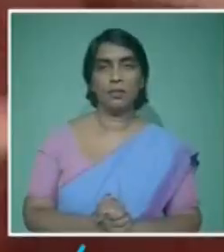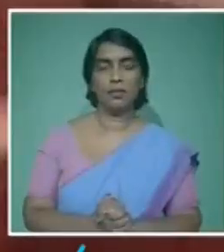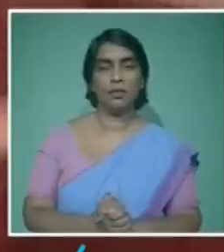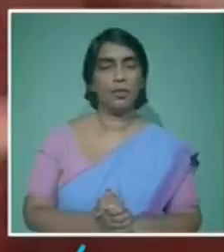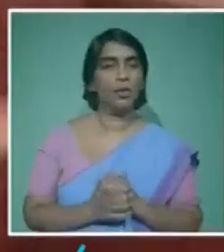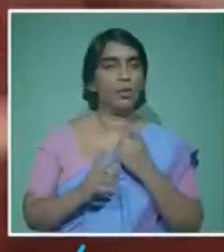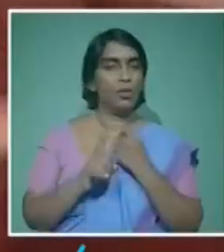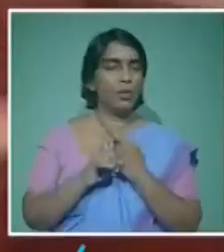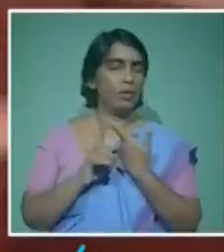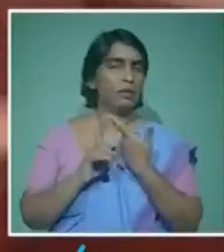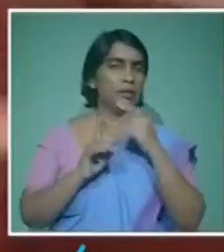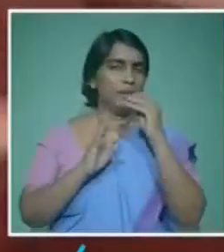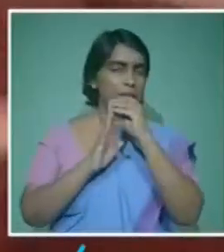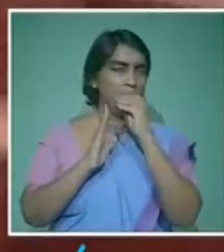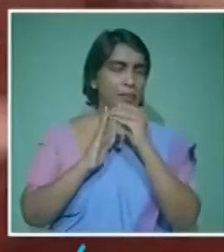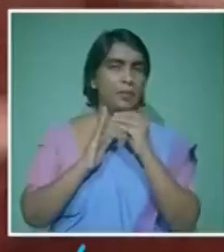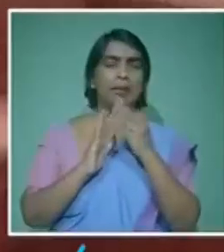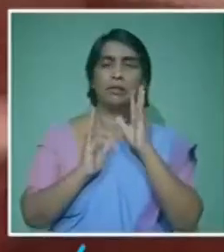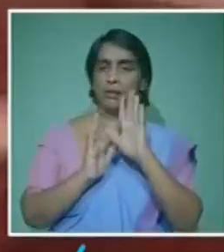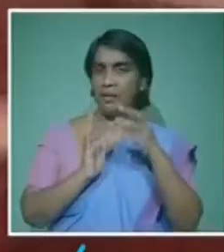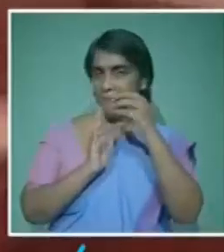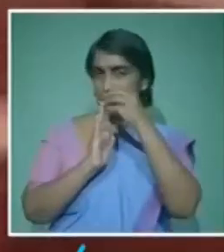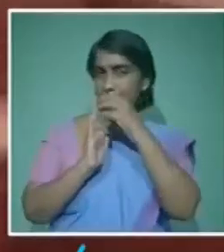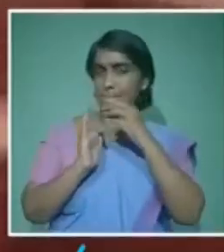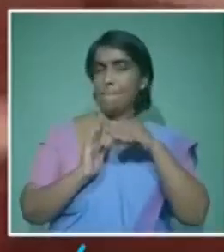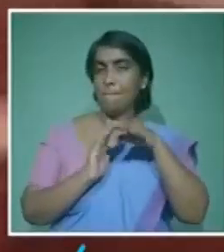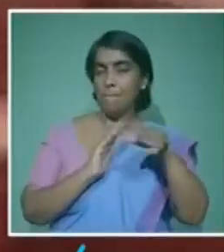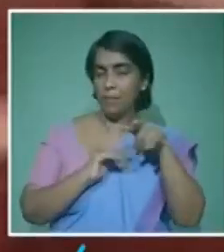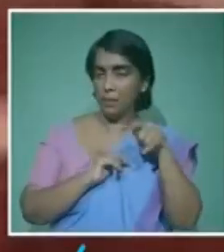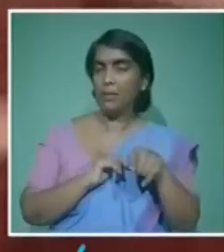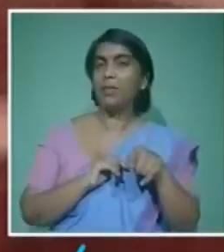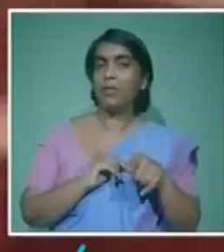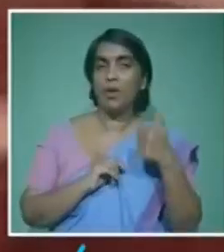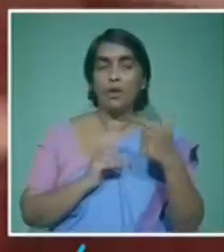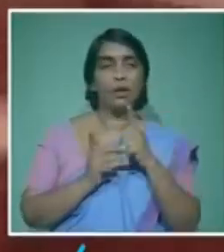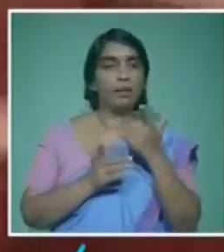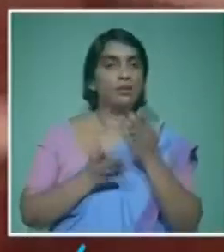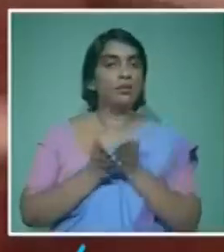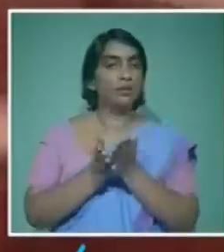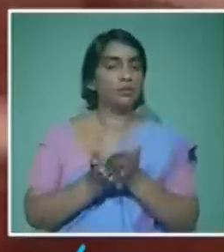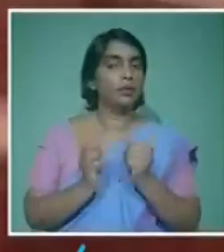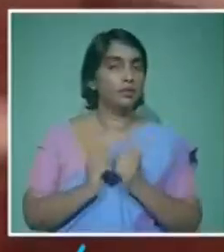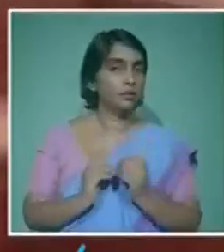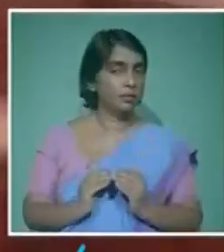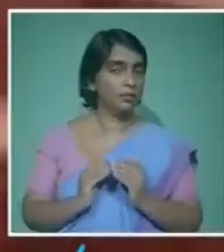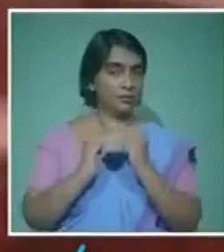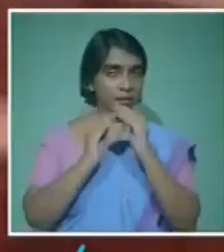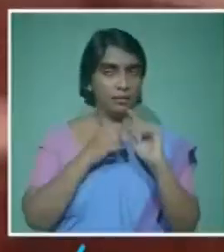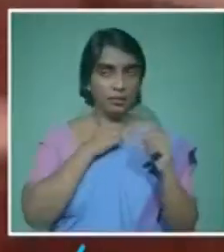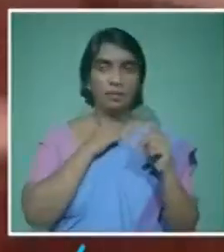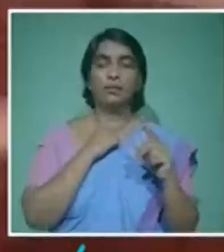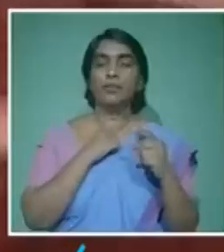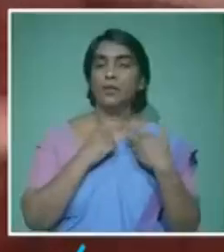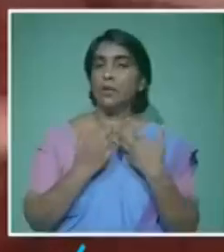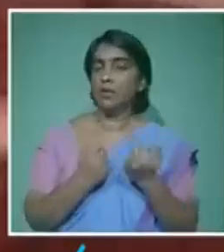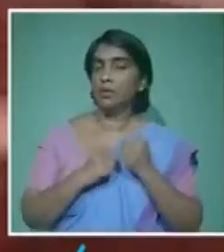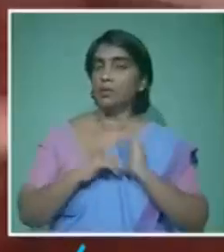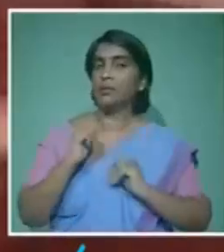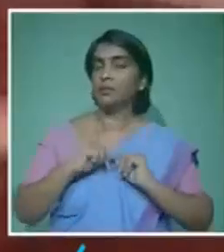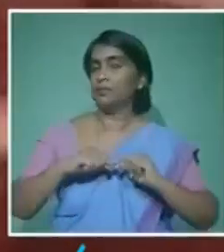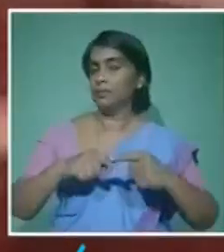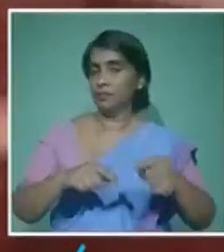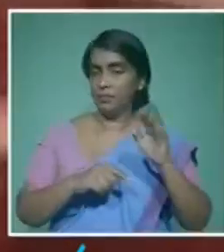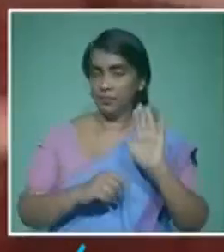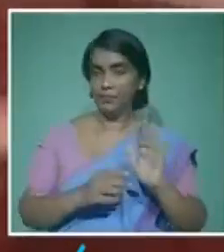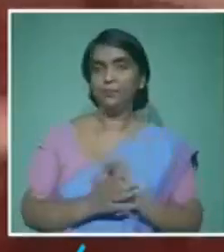ஆகிய பகுதிகளில் புதிய கடற்தொழில் துறைமுகங்களை அமைப்பதற்கான நடவடிக்கைகள் மேற்கொள்ளப்பட்டு வருகின்றன. அத்துடன்